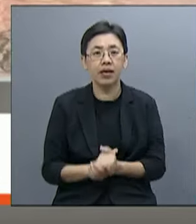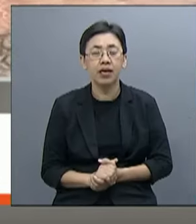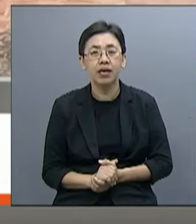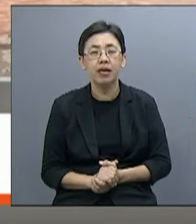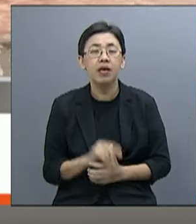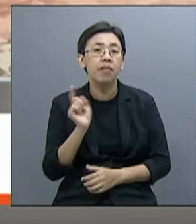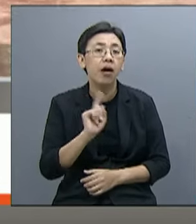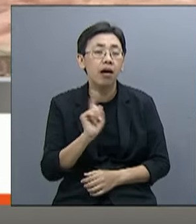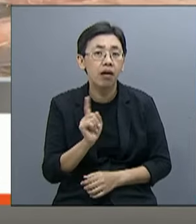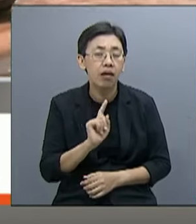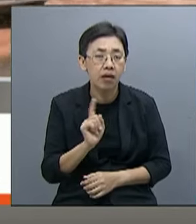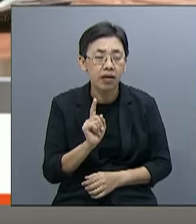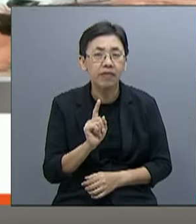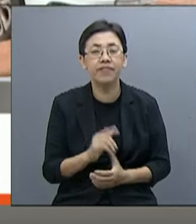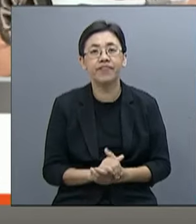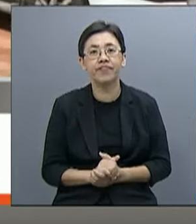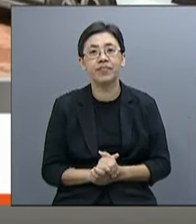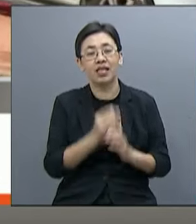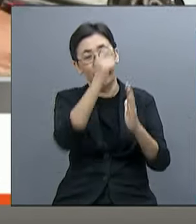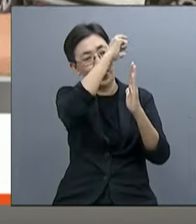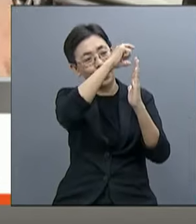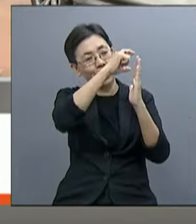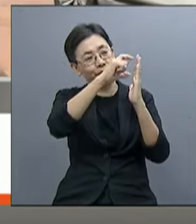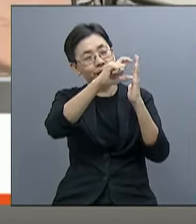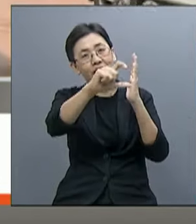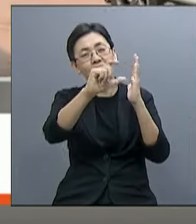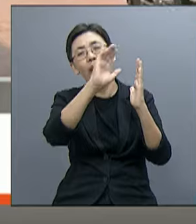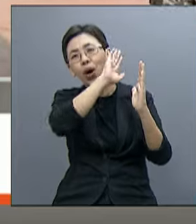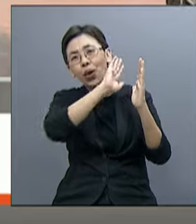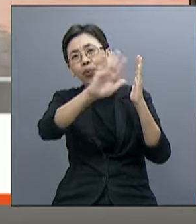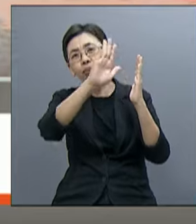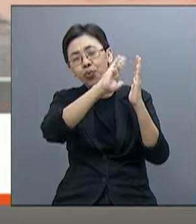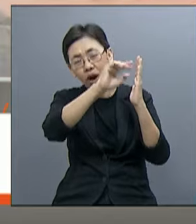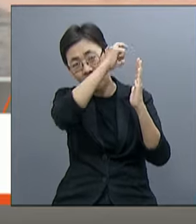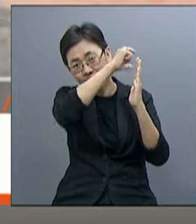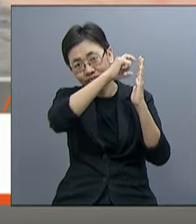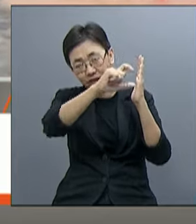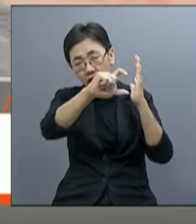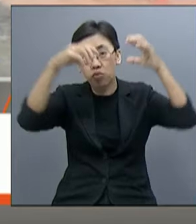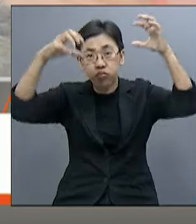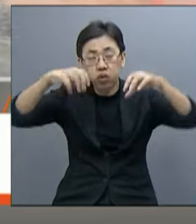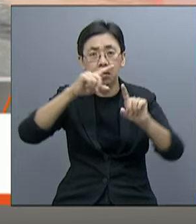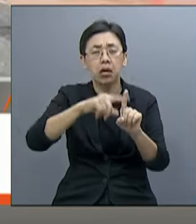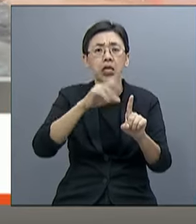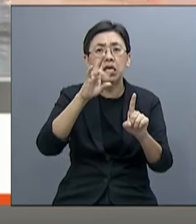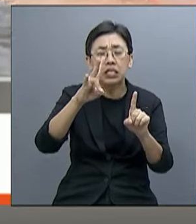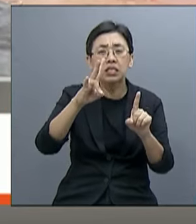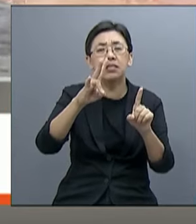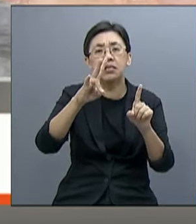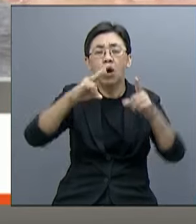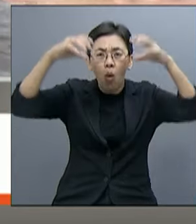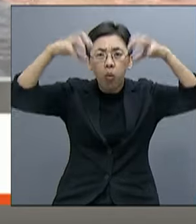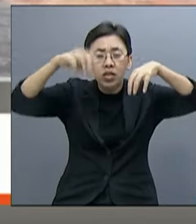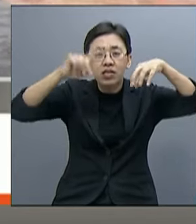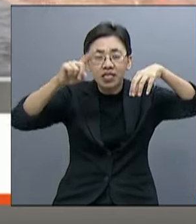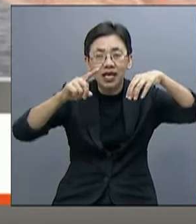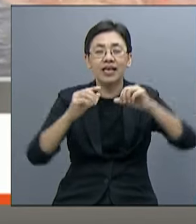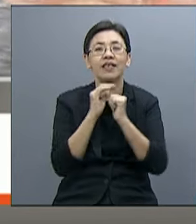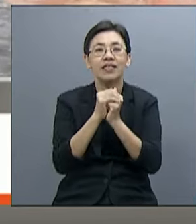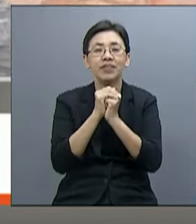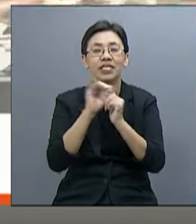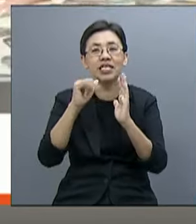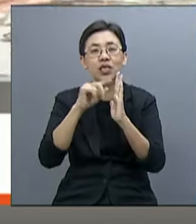ก็คือร่องความกดอากาศต่ำที่เรียกว่าร่องฝนนะครับซึ่งในเดือนกรกฎาคมนี่ไปอยู่ที่ยูนานไปอยู่ที่ประเ